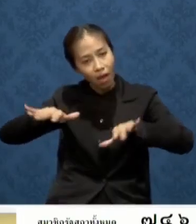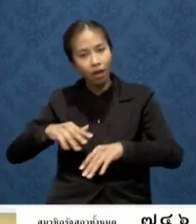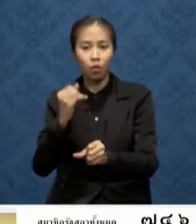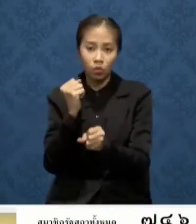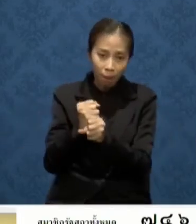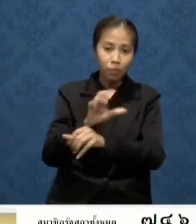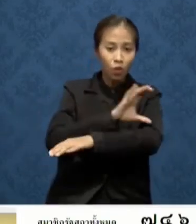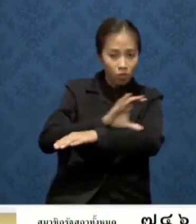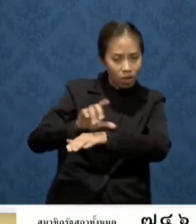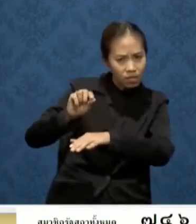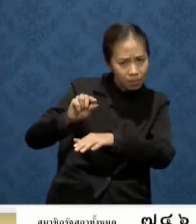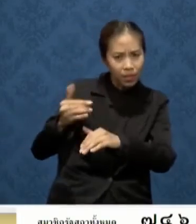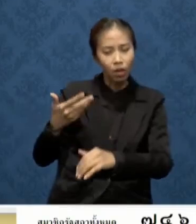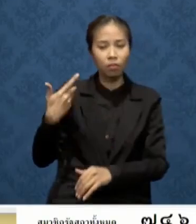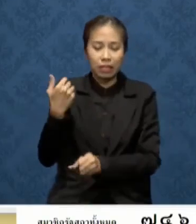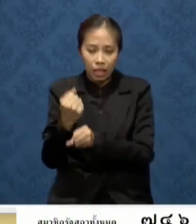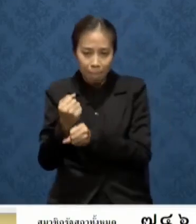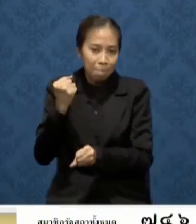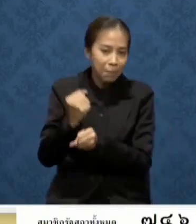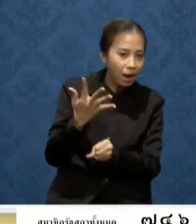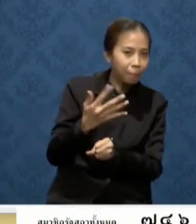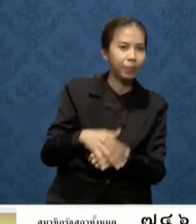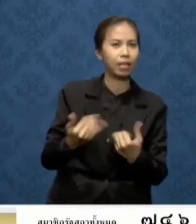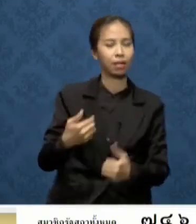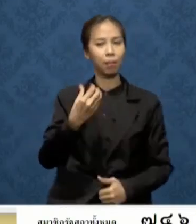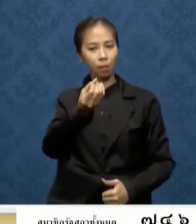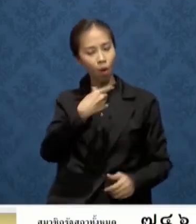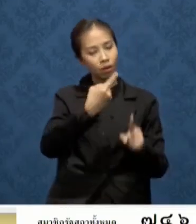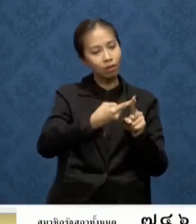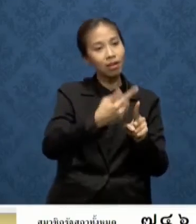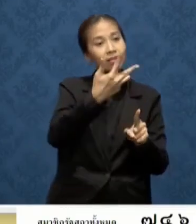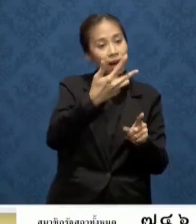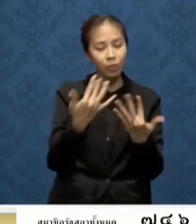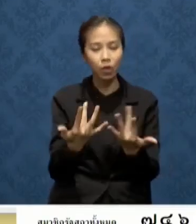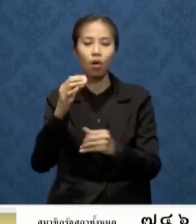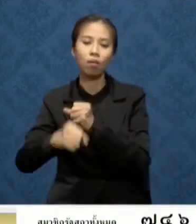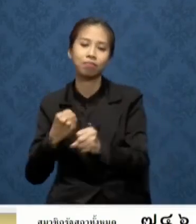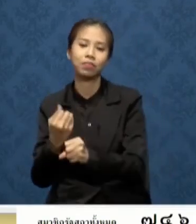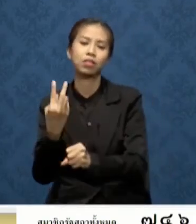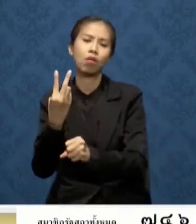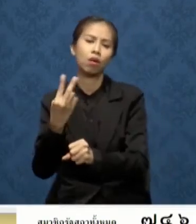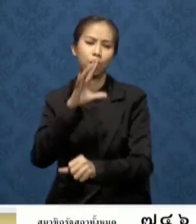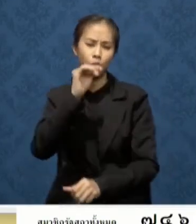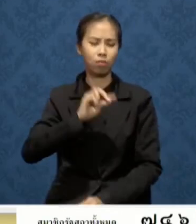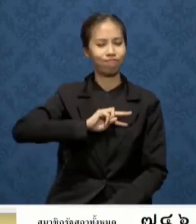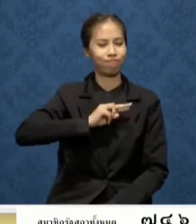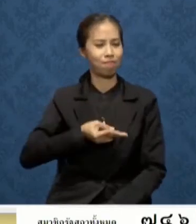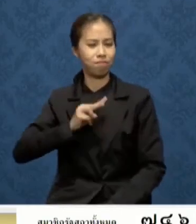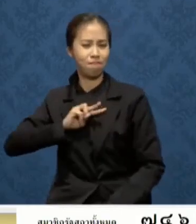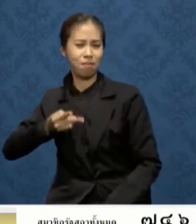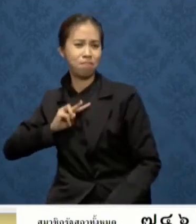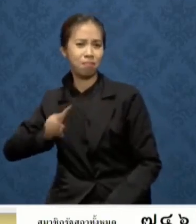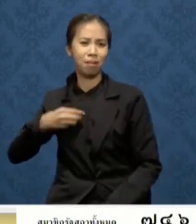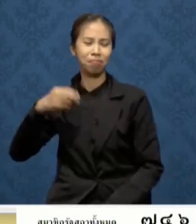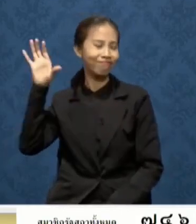ไปปังคนบอก 3 เดือน บงคนบอก 2 ปี พิกร้ไปเรื่อยอ่ครัไมไดมความนาเชื่อ